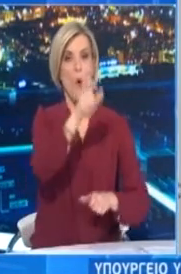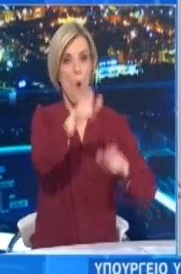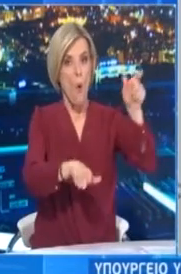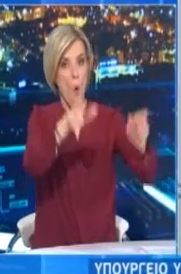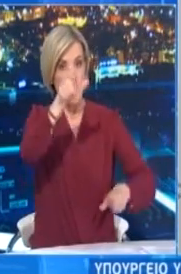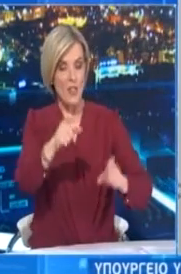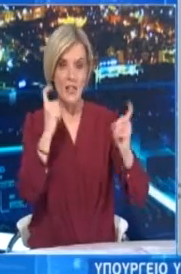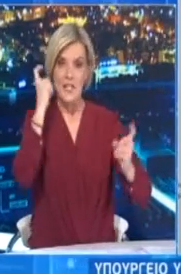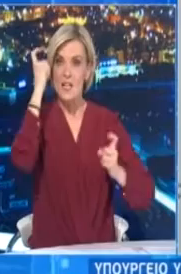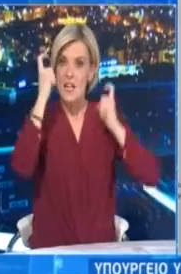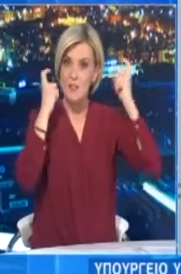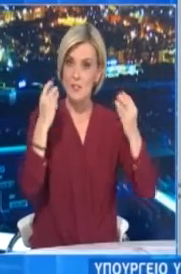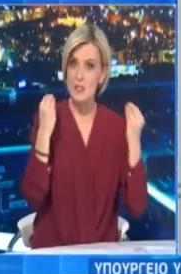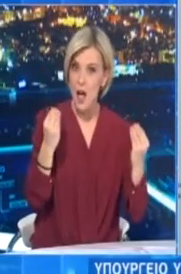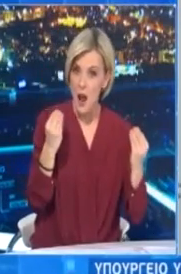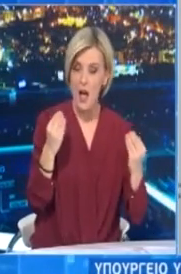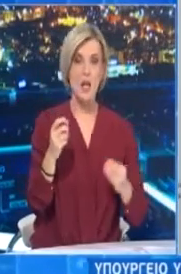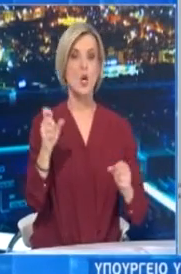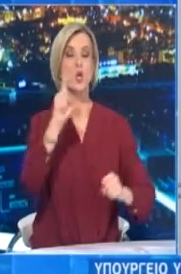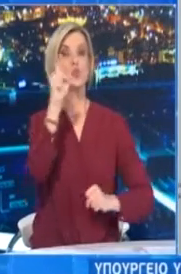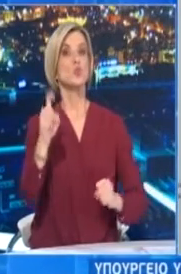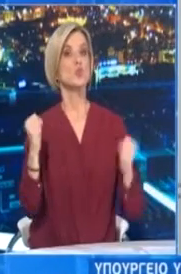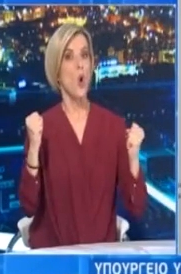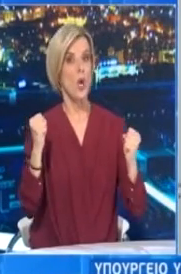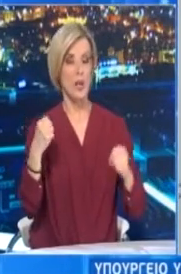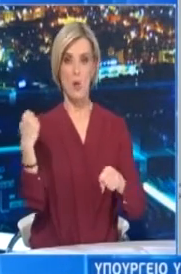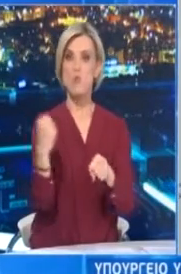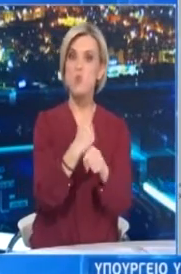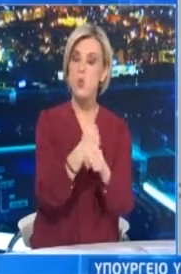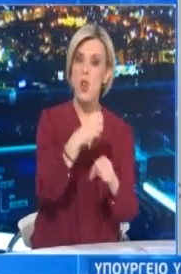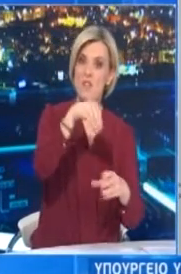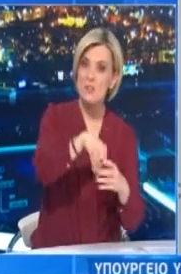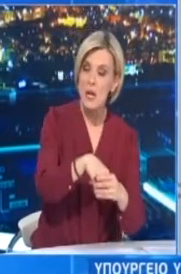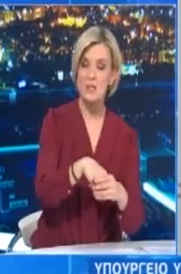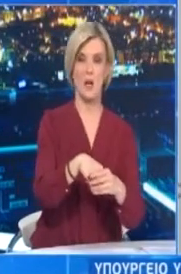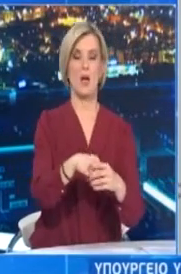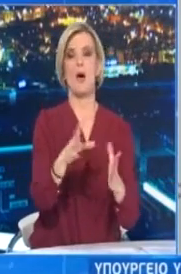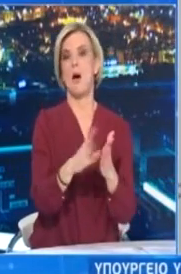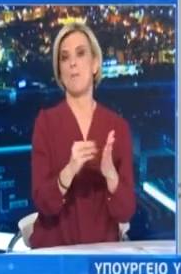να παίξει ο κίνδυνος έκθεσης στη λίμωξη, για παράδειγμα εργαζόμενος σε μονάδα